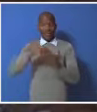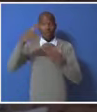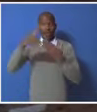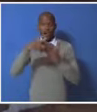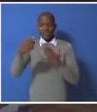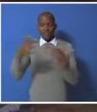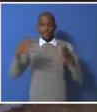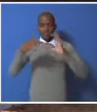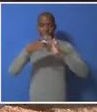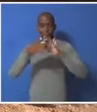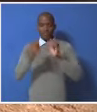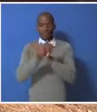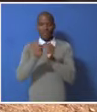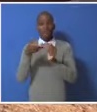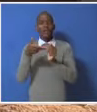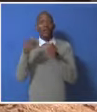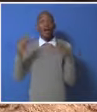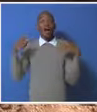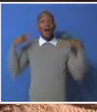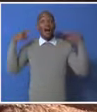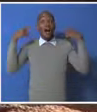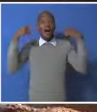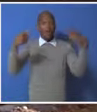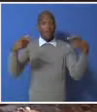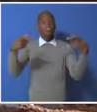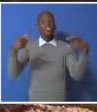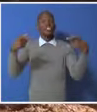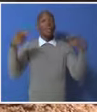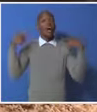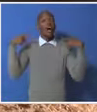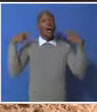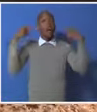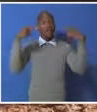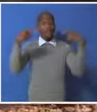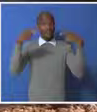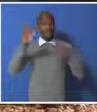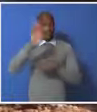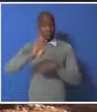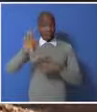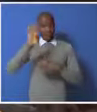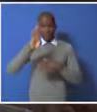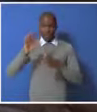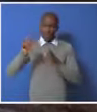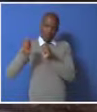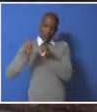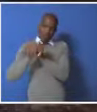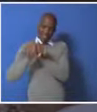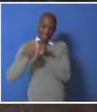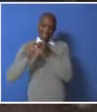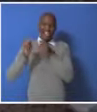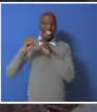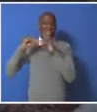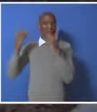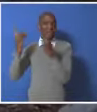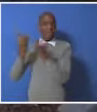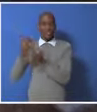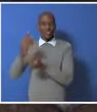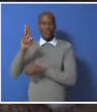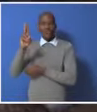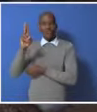le le pataganetsweng ke puso kana goromente wa Botswana le ba lekalana